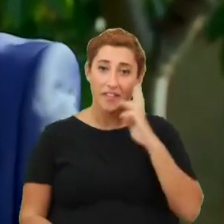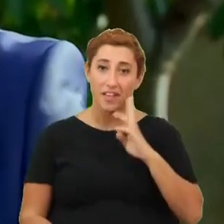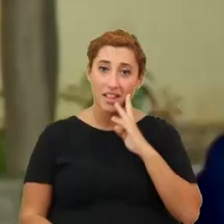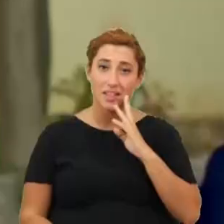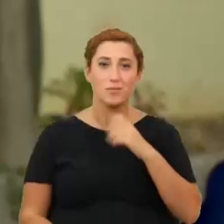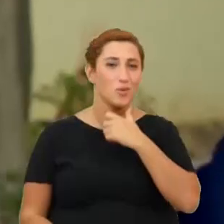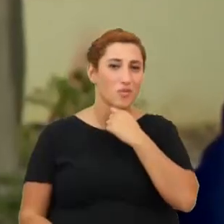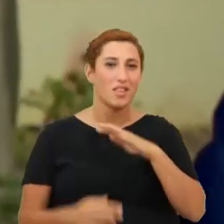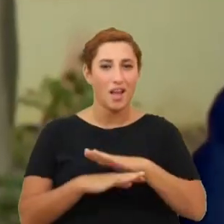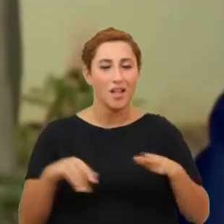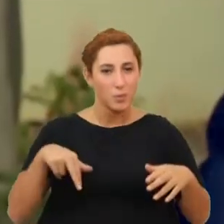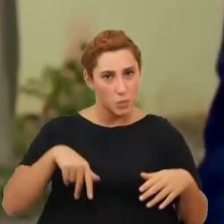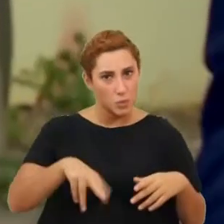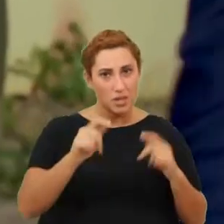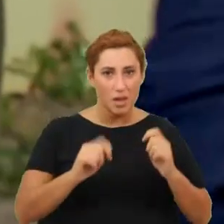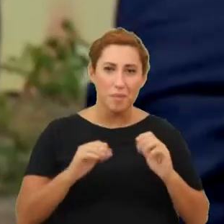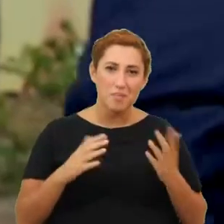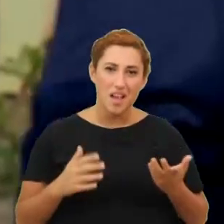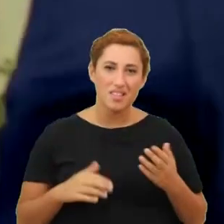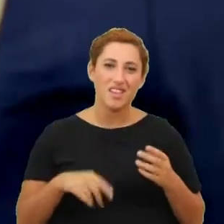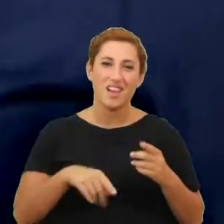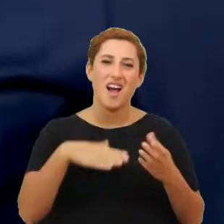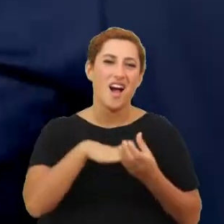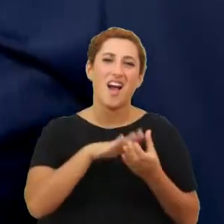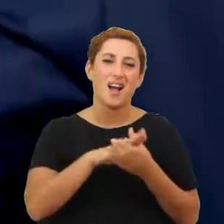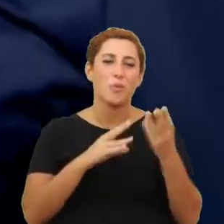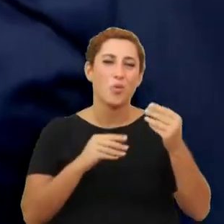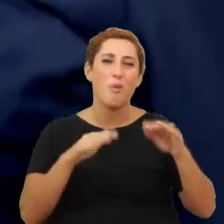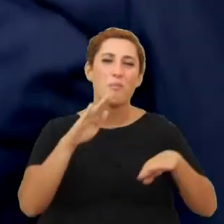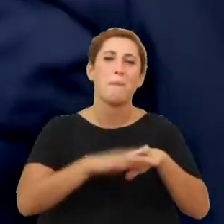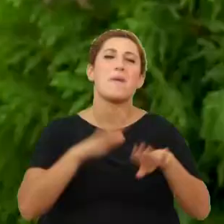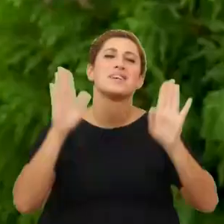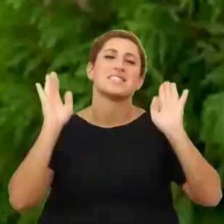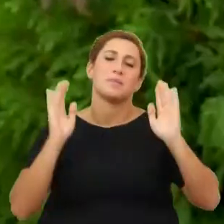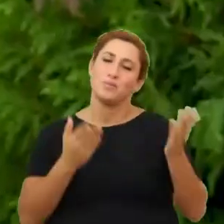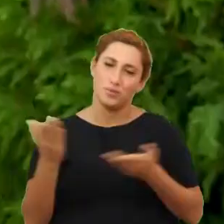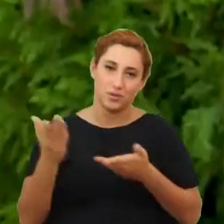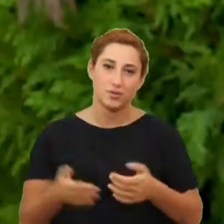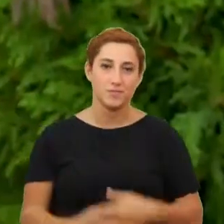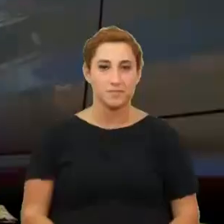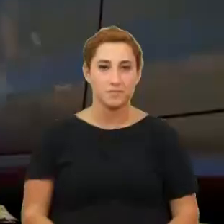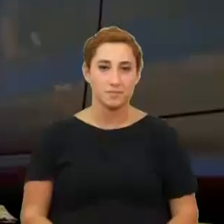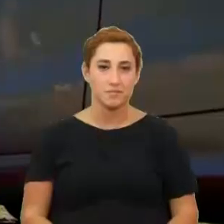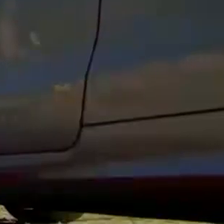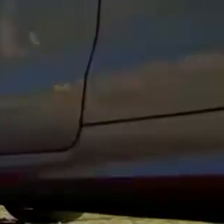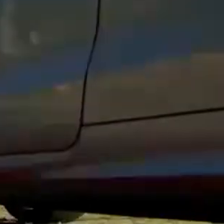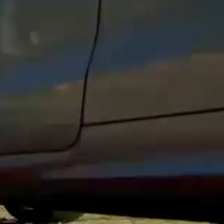Efendim lütfen hanım üzerinden yürüyelim. Yani ayağımızı toprağa taşa basmayalım. Buyurun. Buyurun.